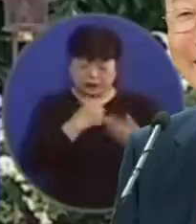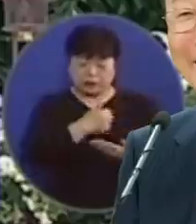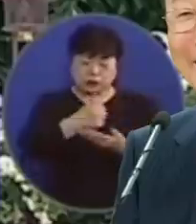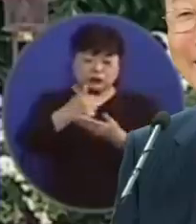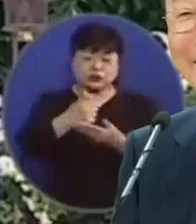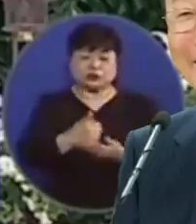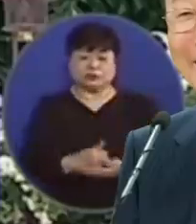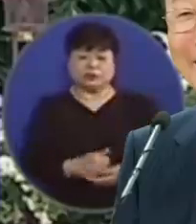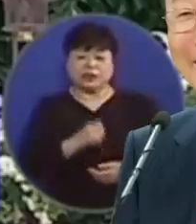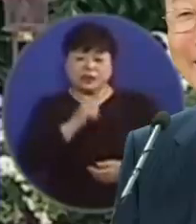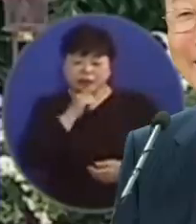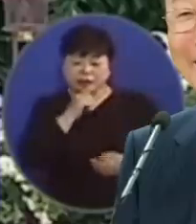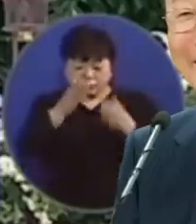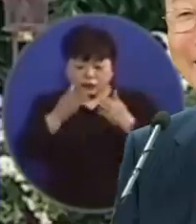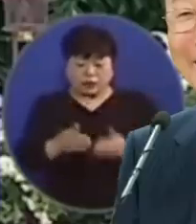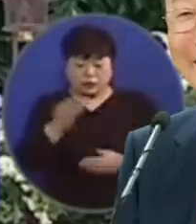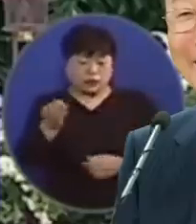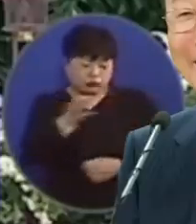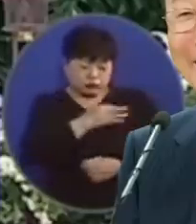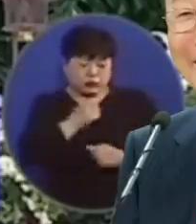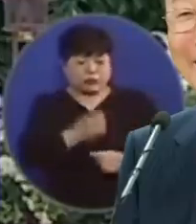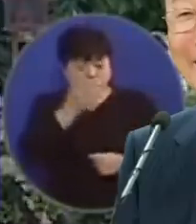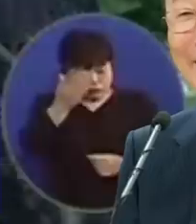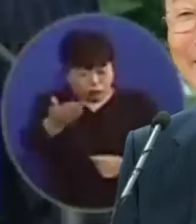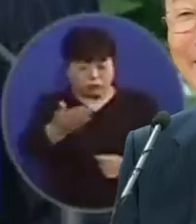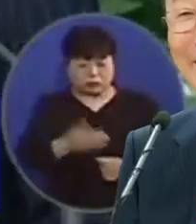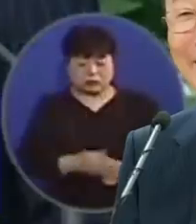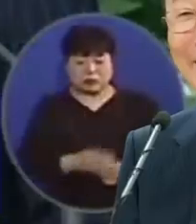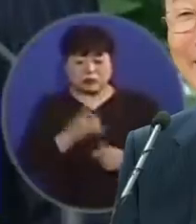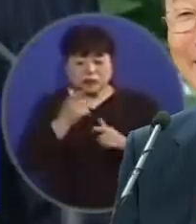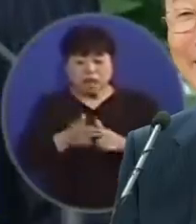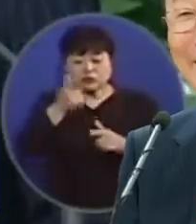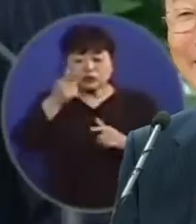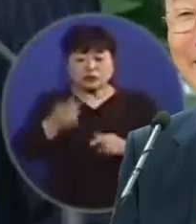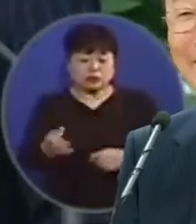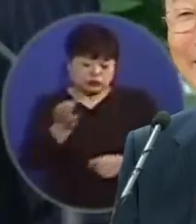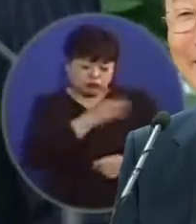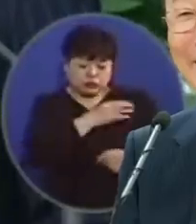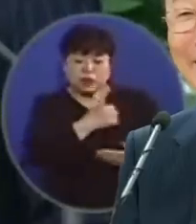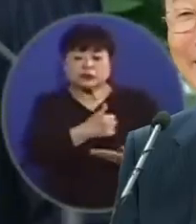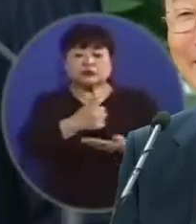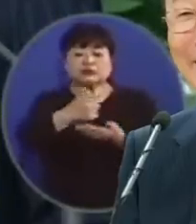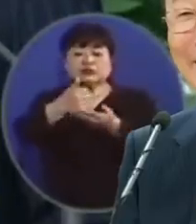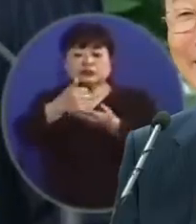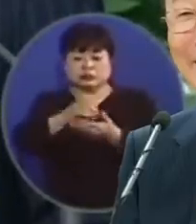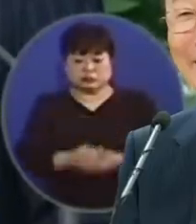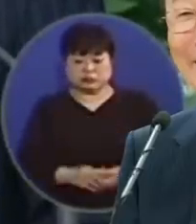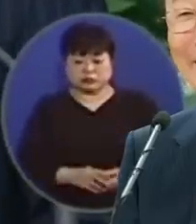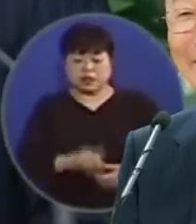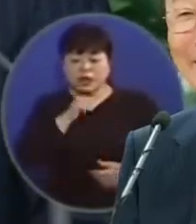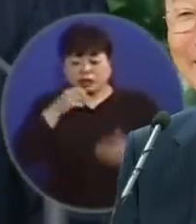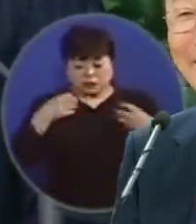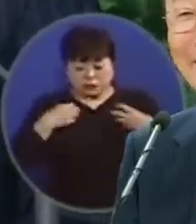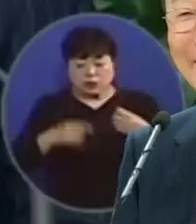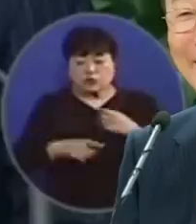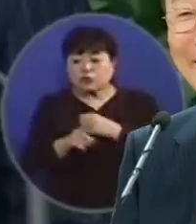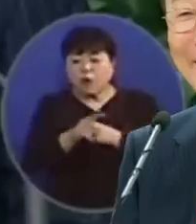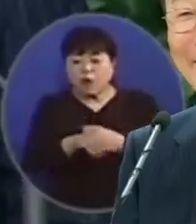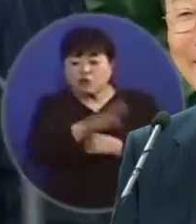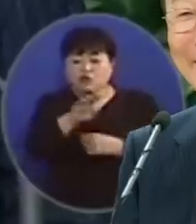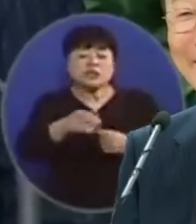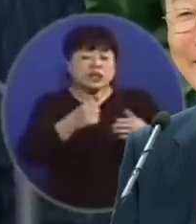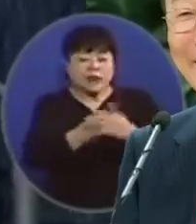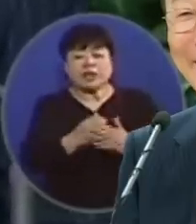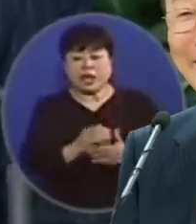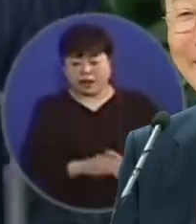가난함으로 인하여 너희로 부유케 되려 합니다. 예수님 부유하신 예수님이 그렇게 가난하게 된 것은 우리 때문에 그렇다고 성경이